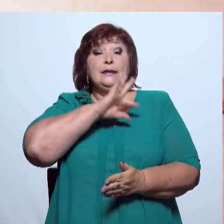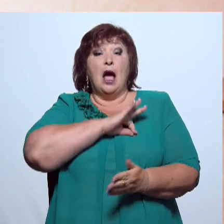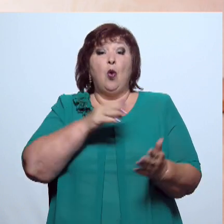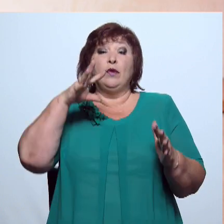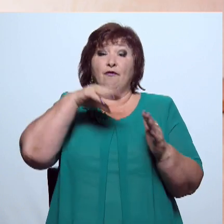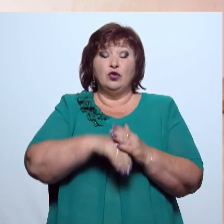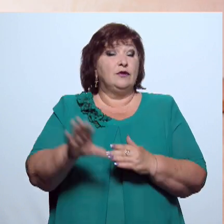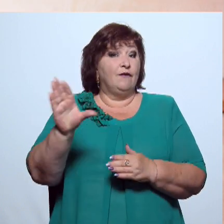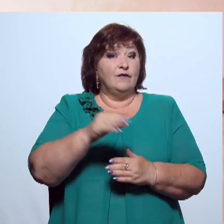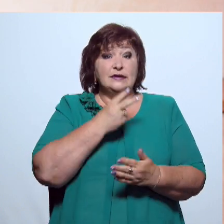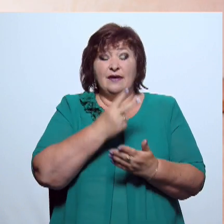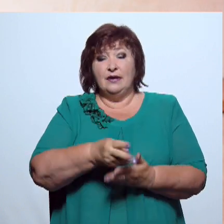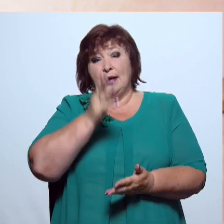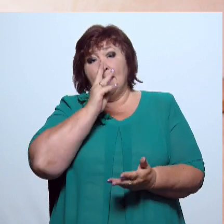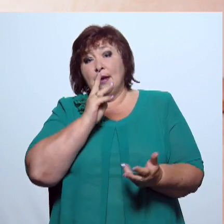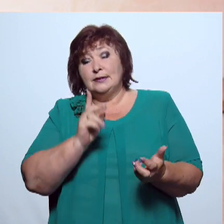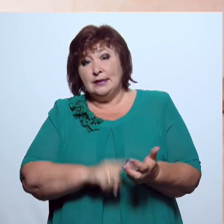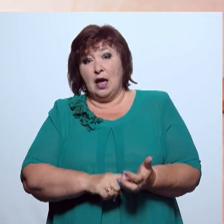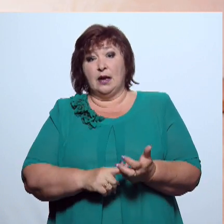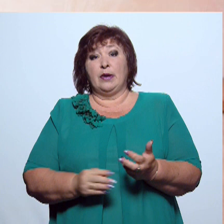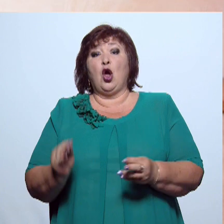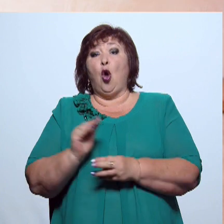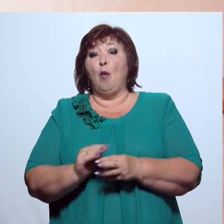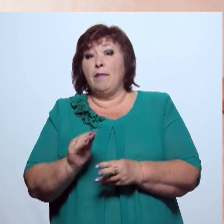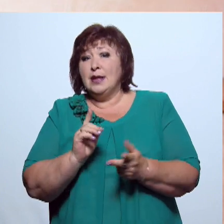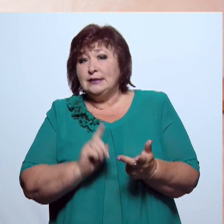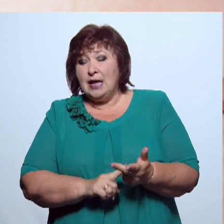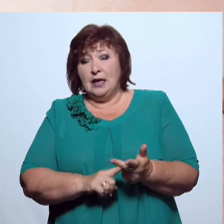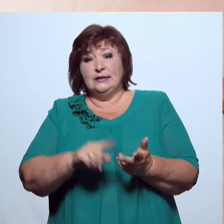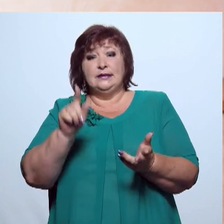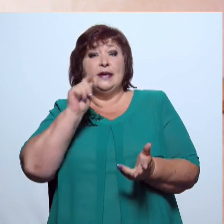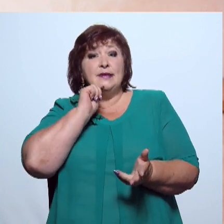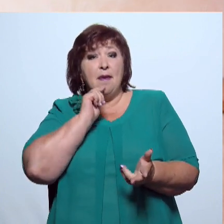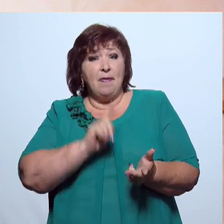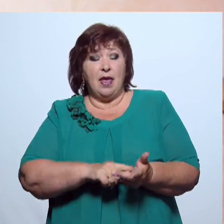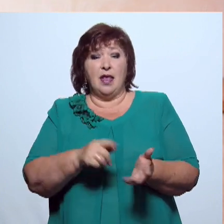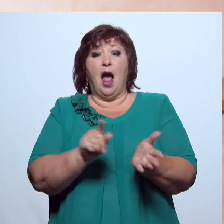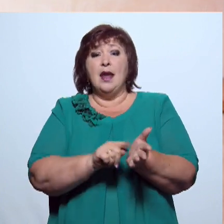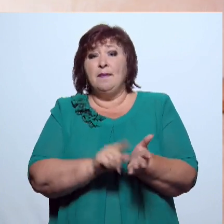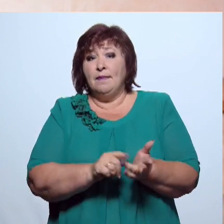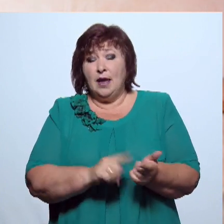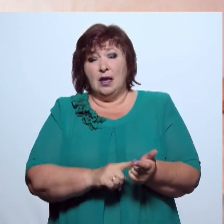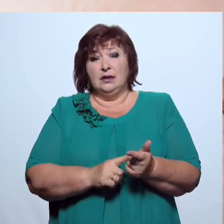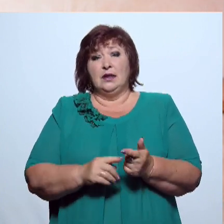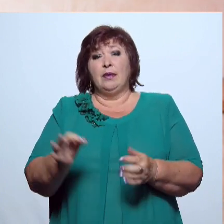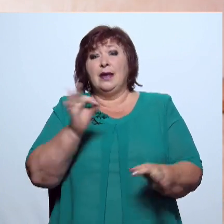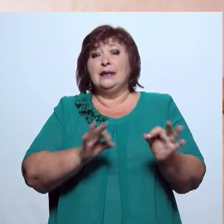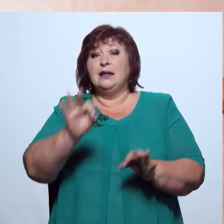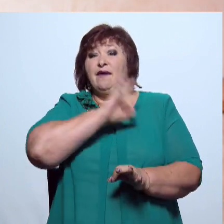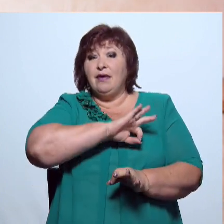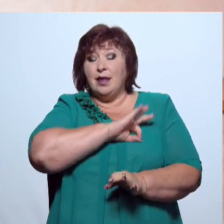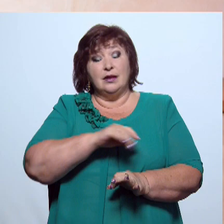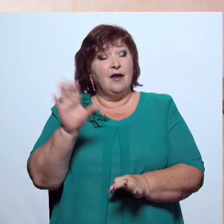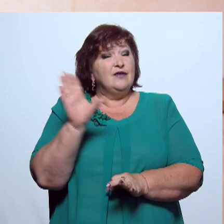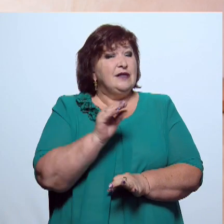входят все виды заработков, компенсаций, стипендии, алименты, дивиденды. То есть